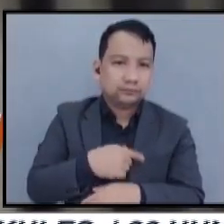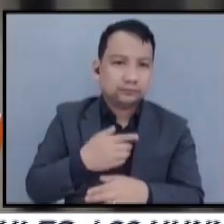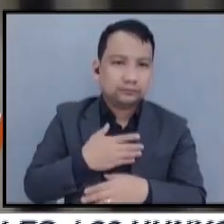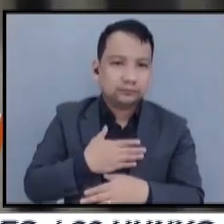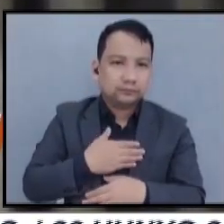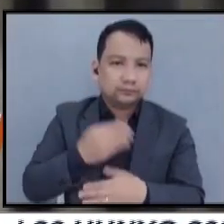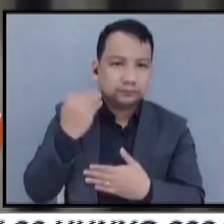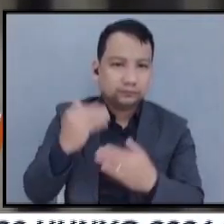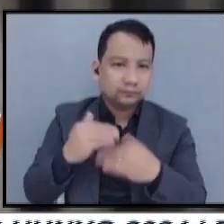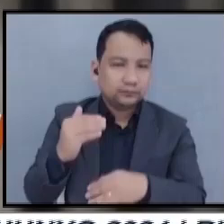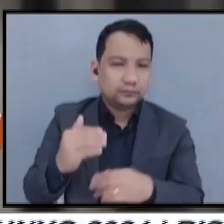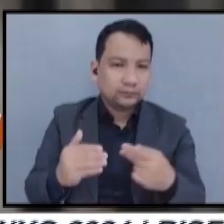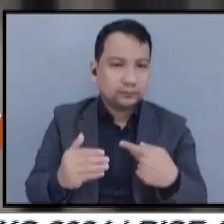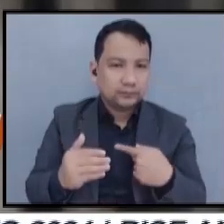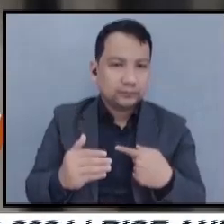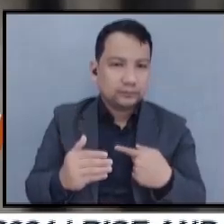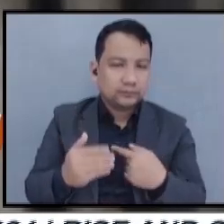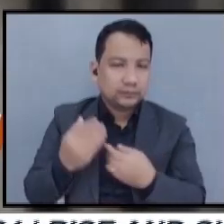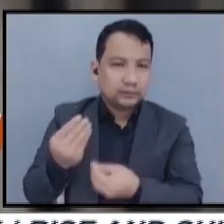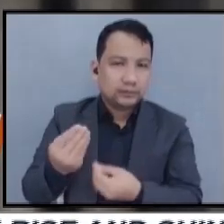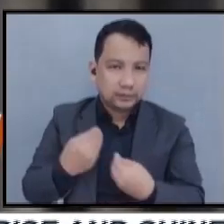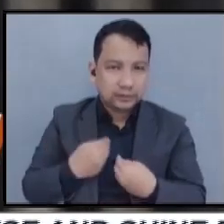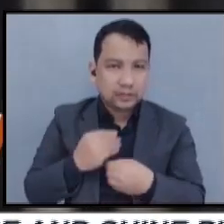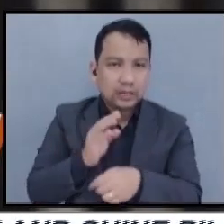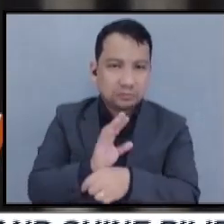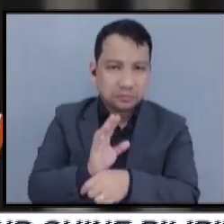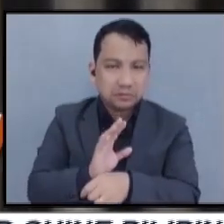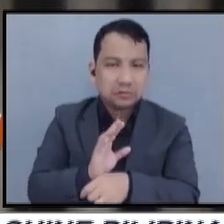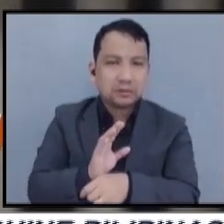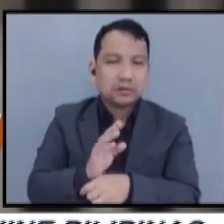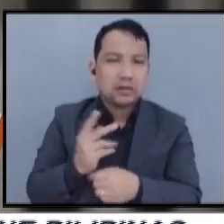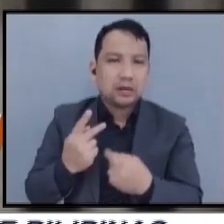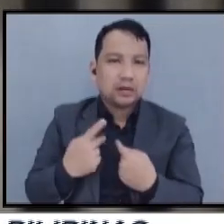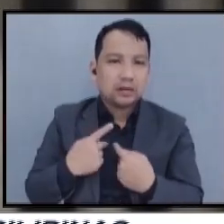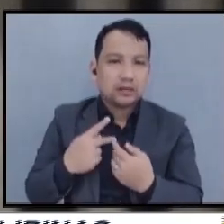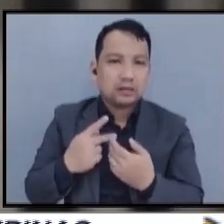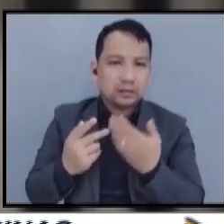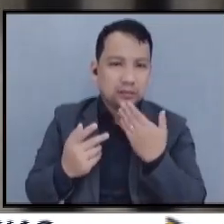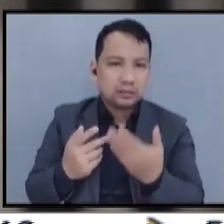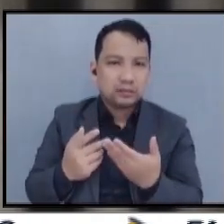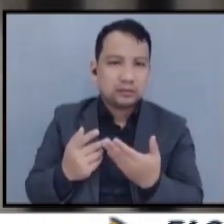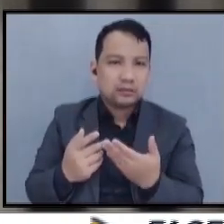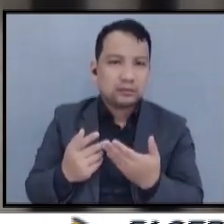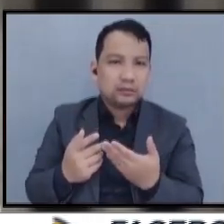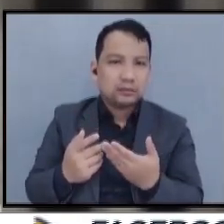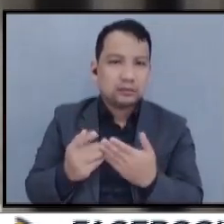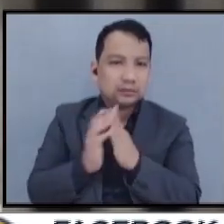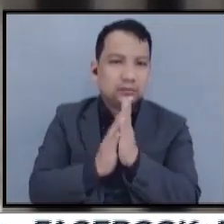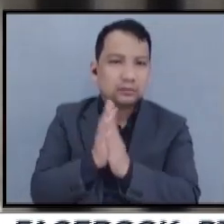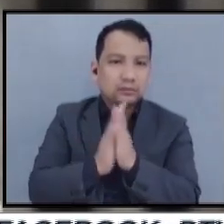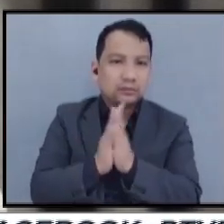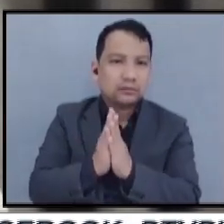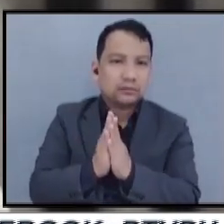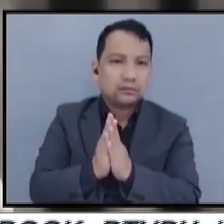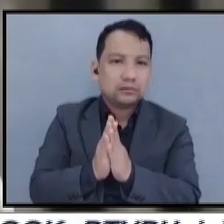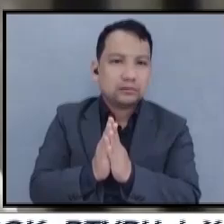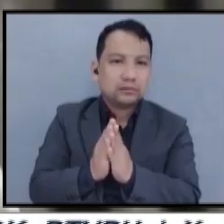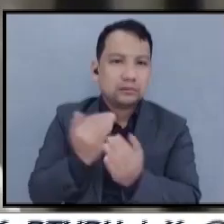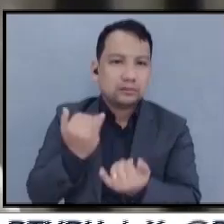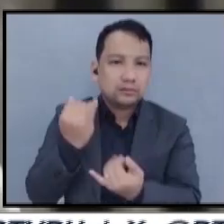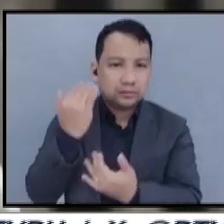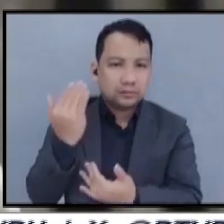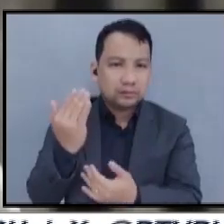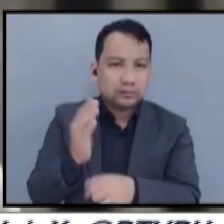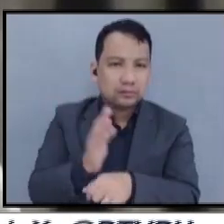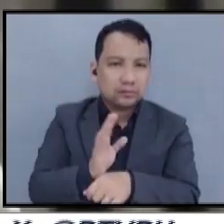nabigyan po ako ng movie um and excited kasi ngayon lang po ako gagawa ng movie